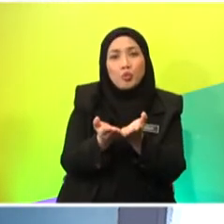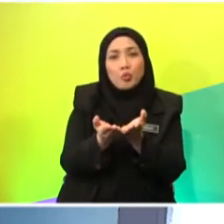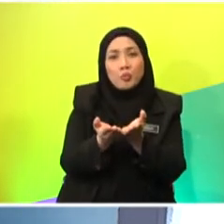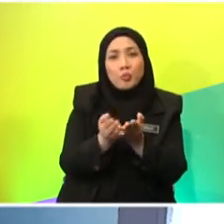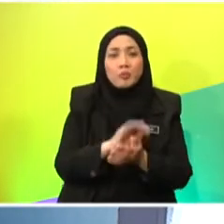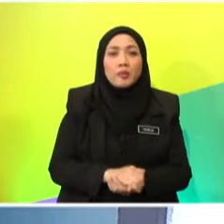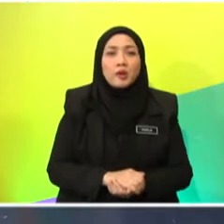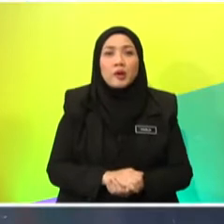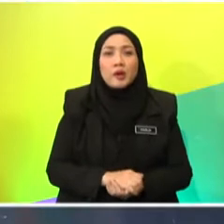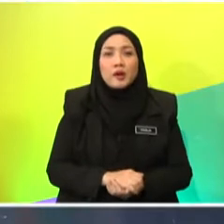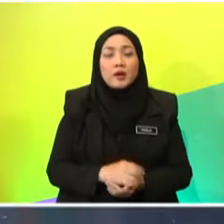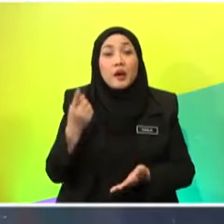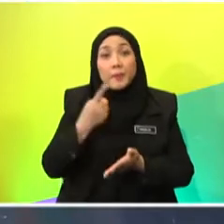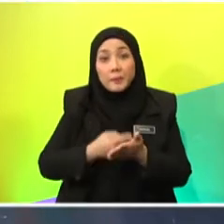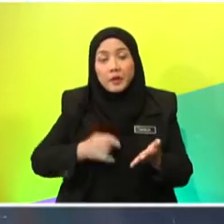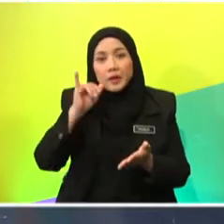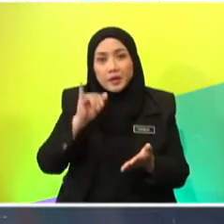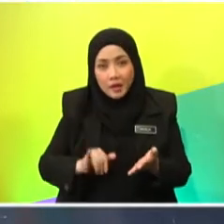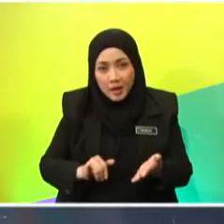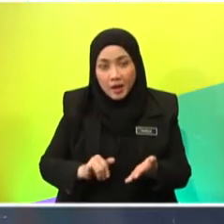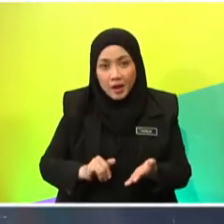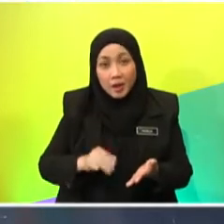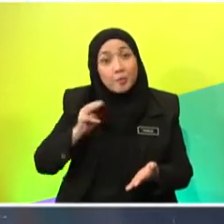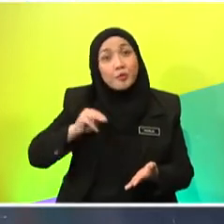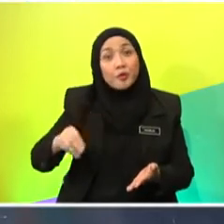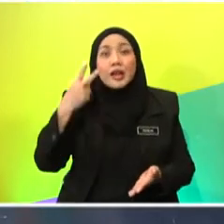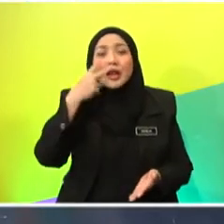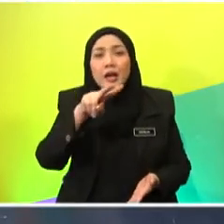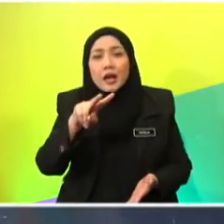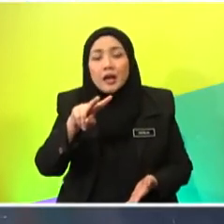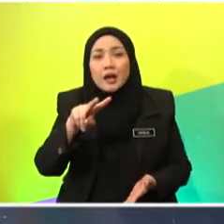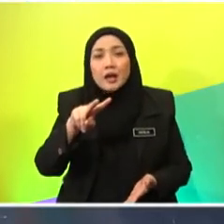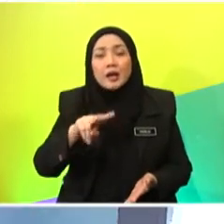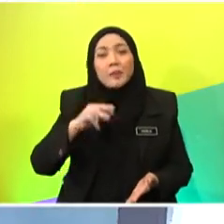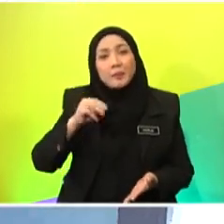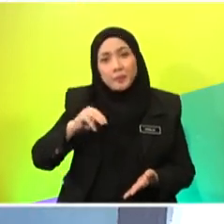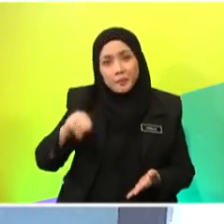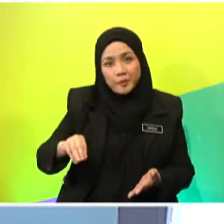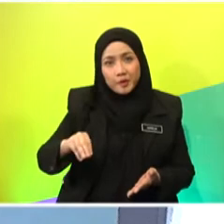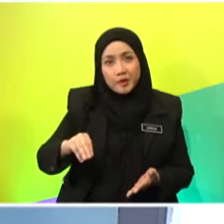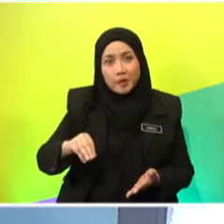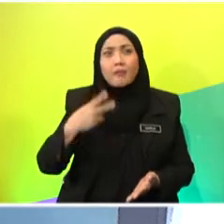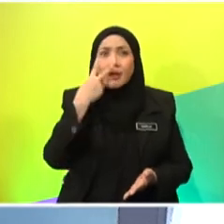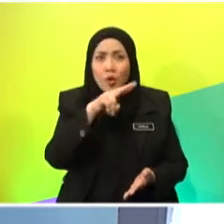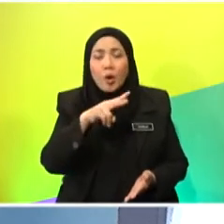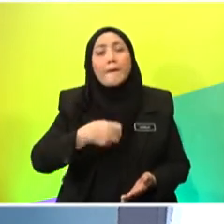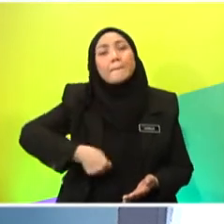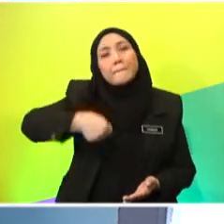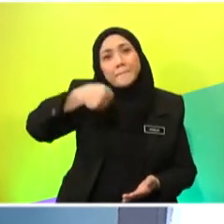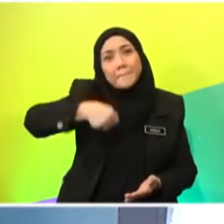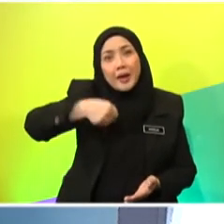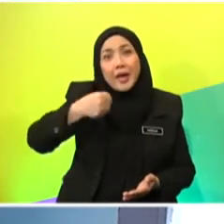apa yang Anda nampak pada gambar ini oh sego gurih kita ke tuh sudah semestinya baik lebih banyak daripada